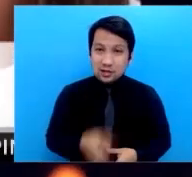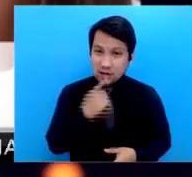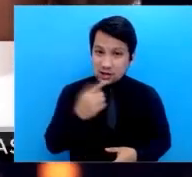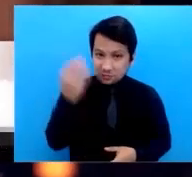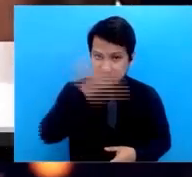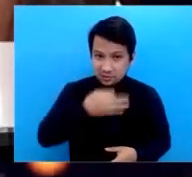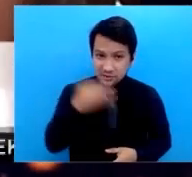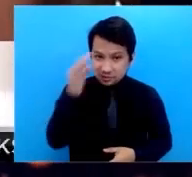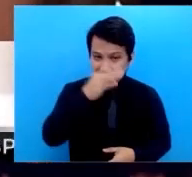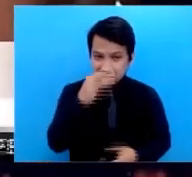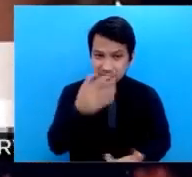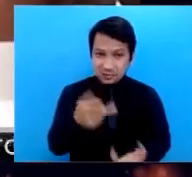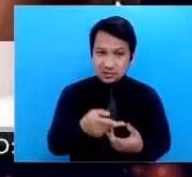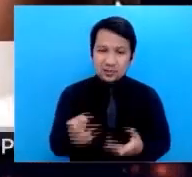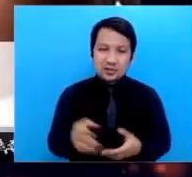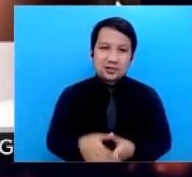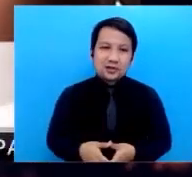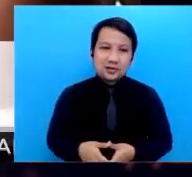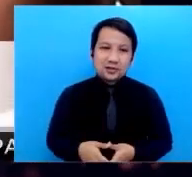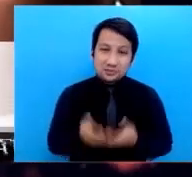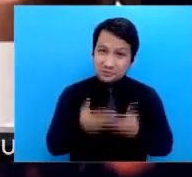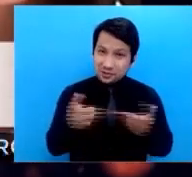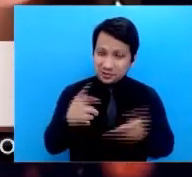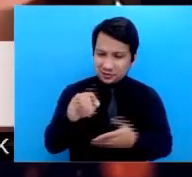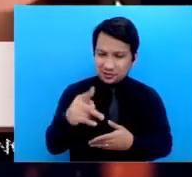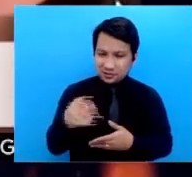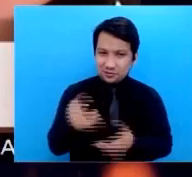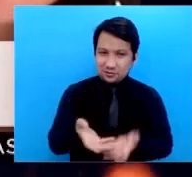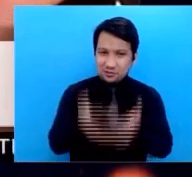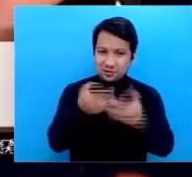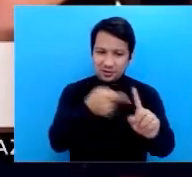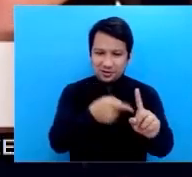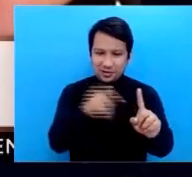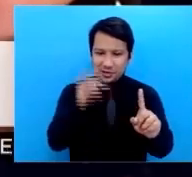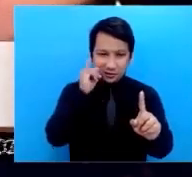Filipino. Make way for TikTok star Ayn Bernos.